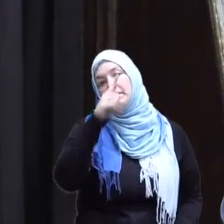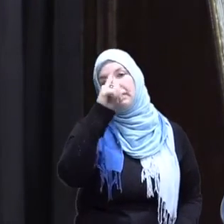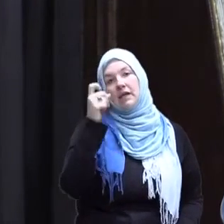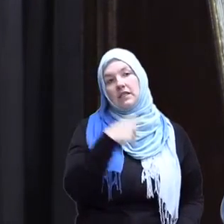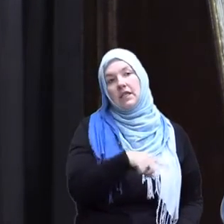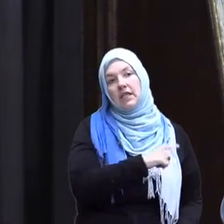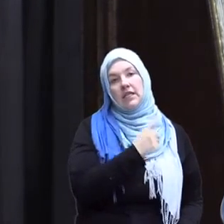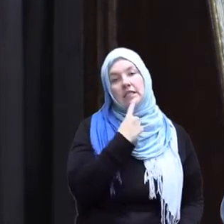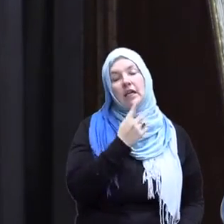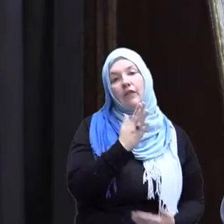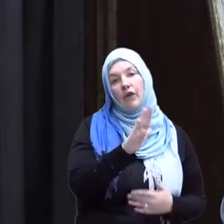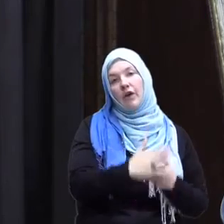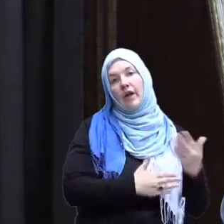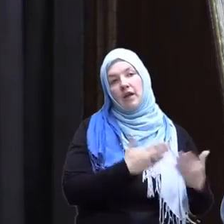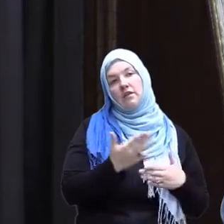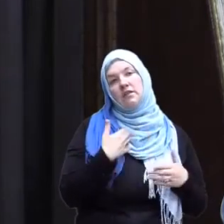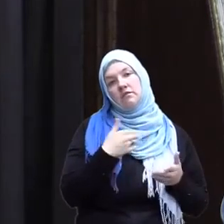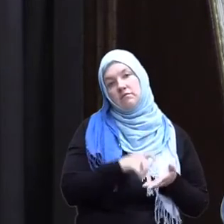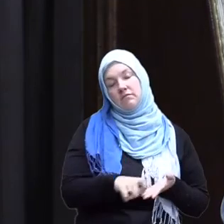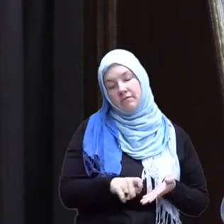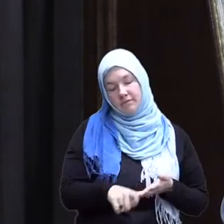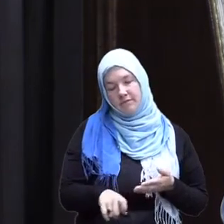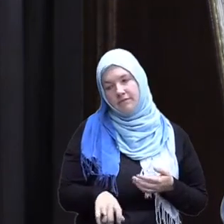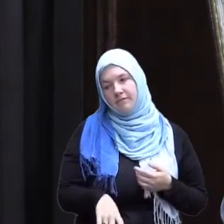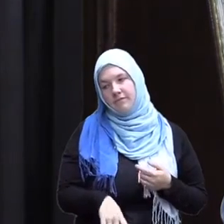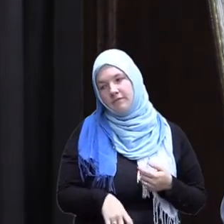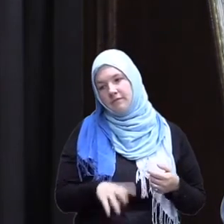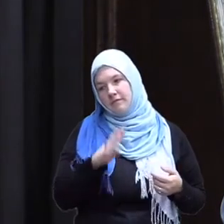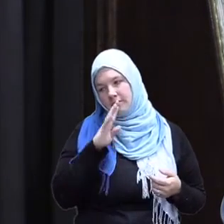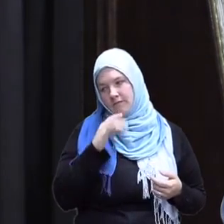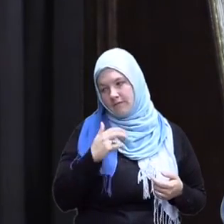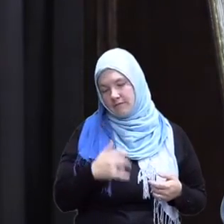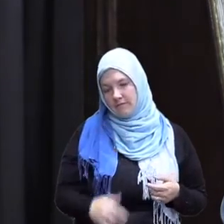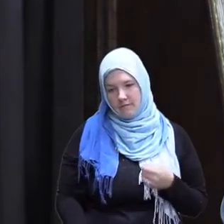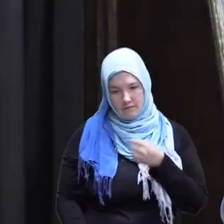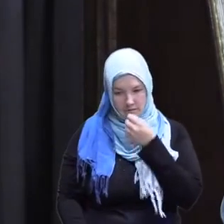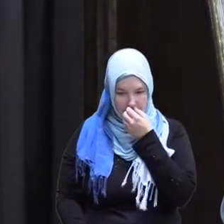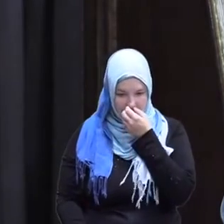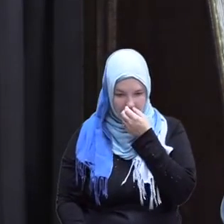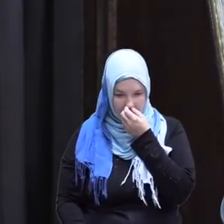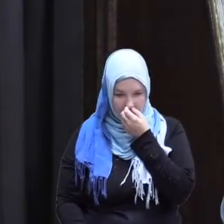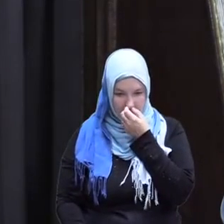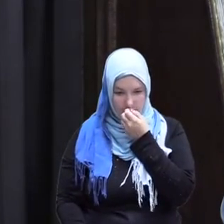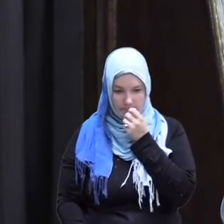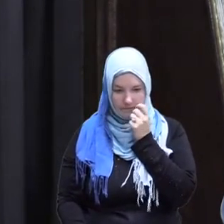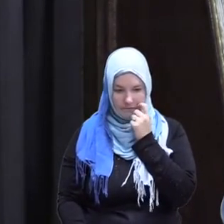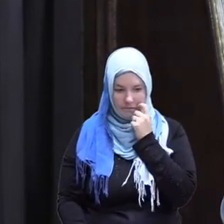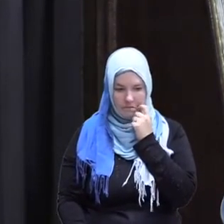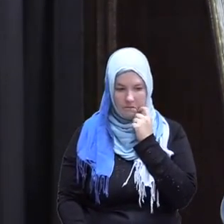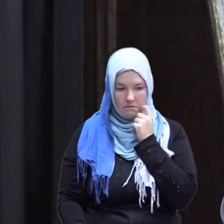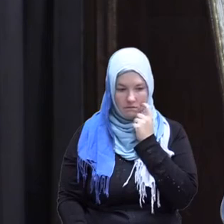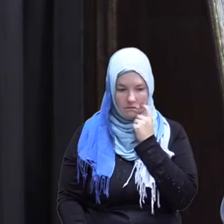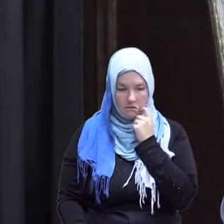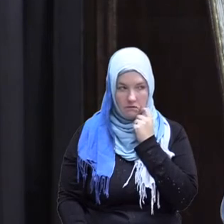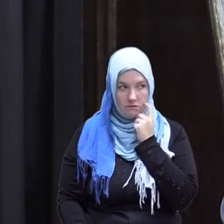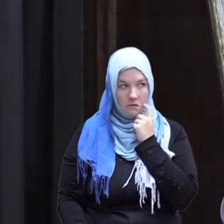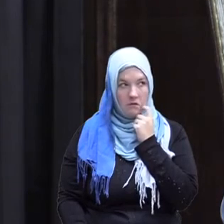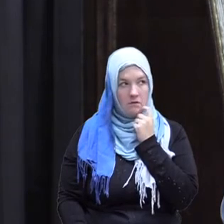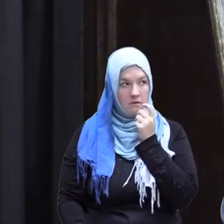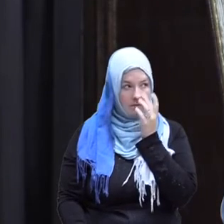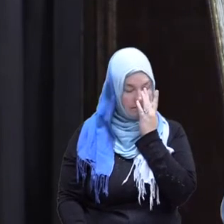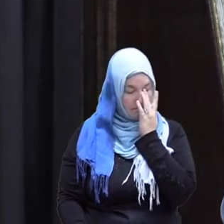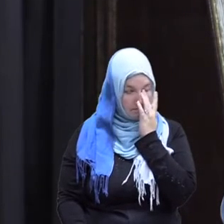what their hands have written. وَوَيْلٌ لَهُمْ مِمَّا يَكْسِبُونَ. And woe to